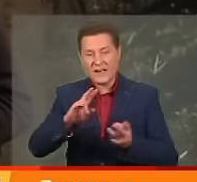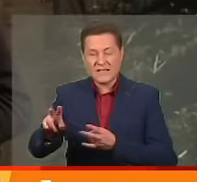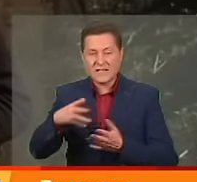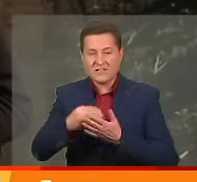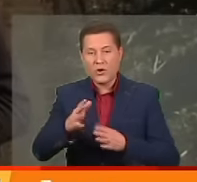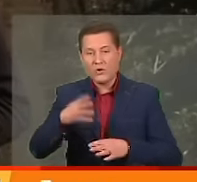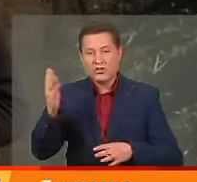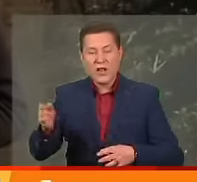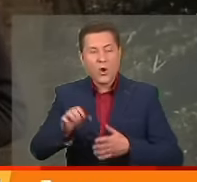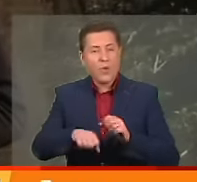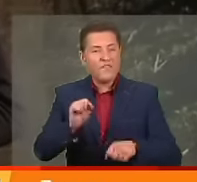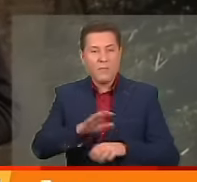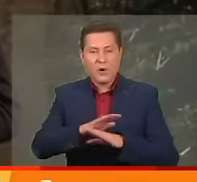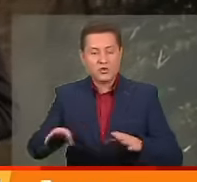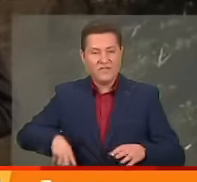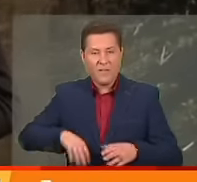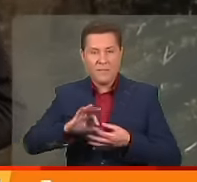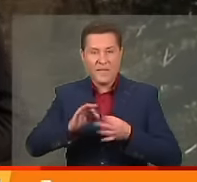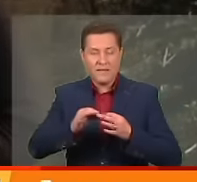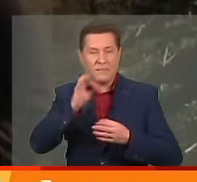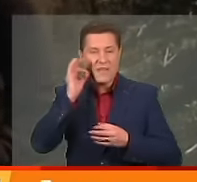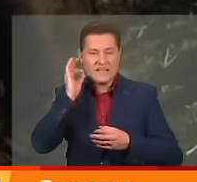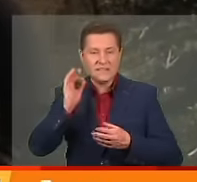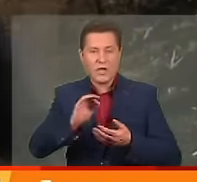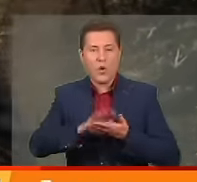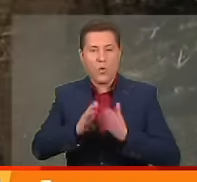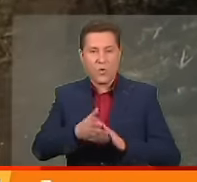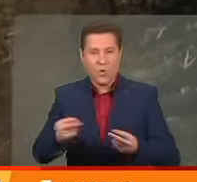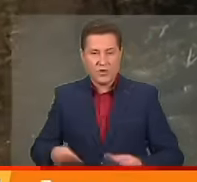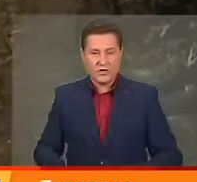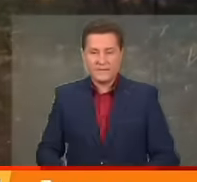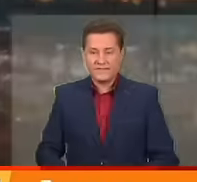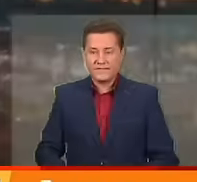Мінських угод. Борис Сичалко, Олексій Муренко та Юрій Слободянюк. Програма «Вікна СТБ».